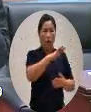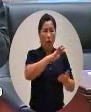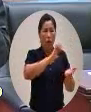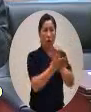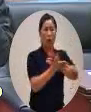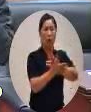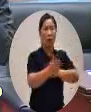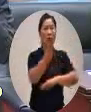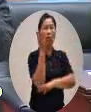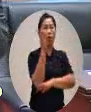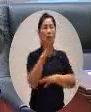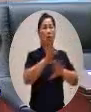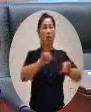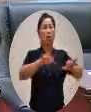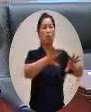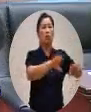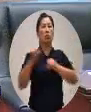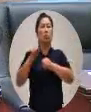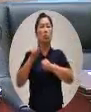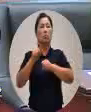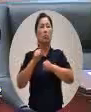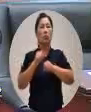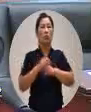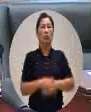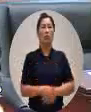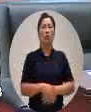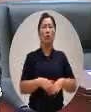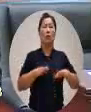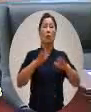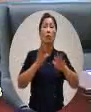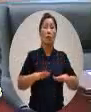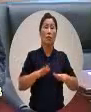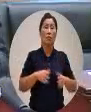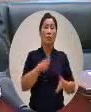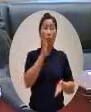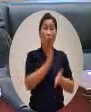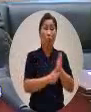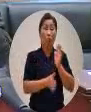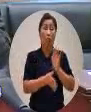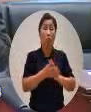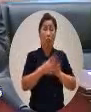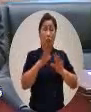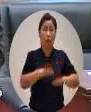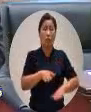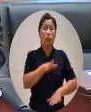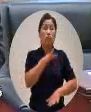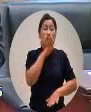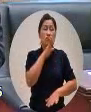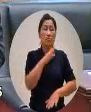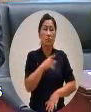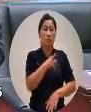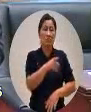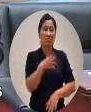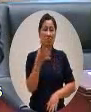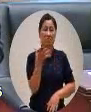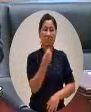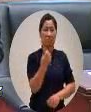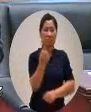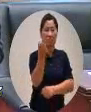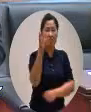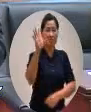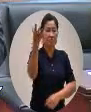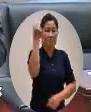的土地而且他們現在還要向黨罪說無權占用